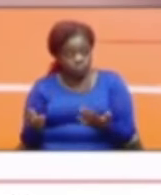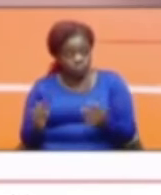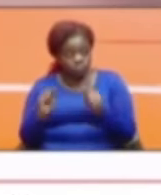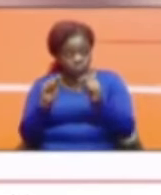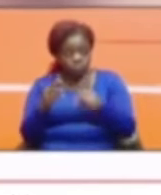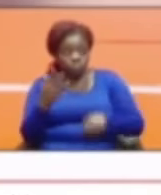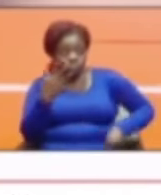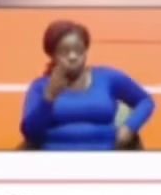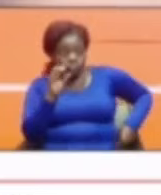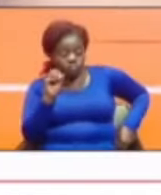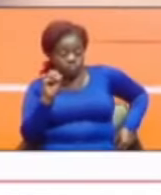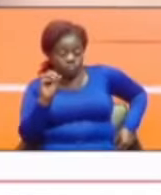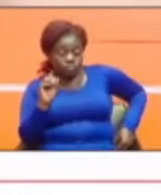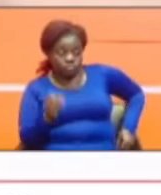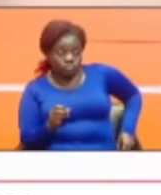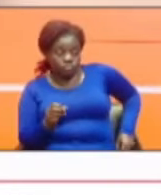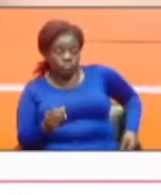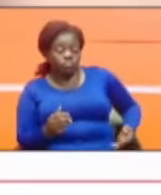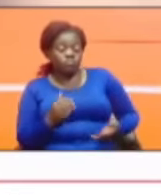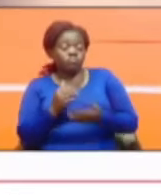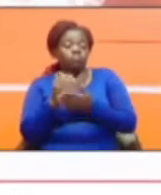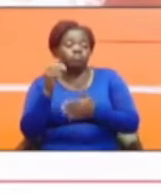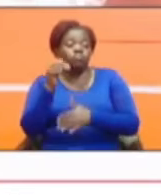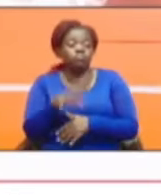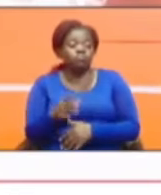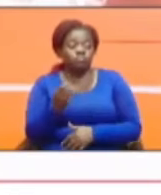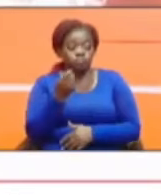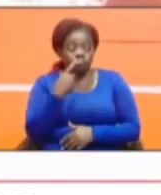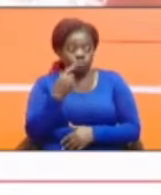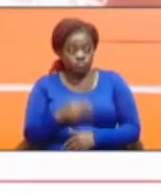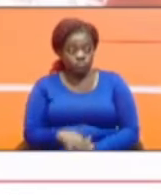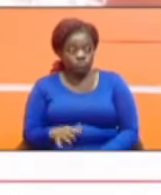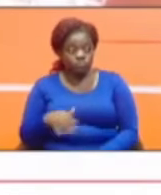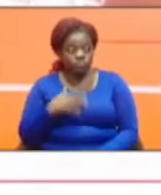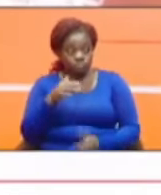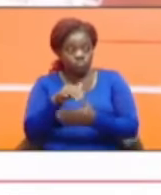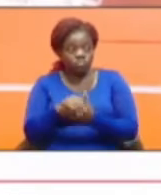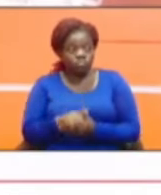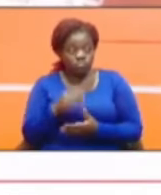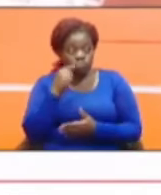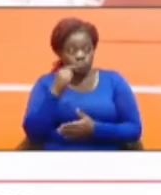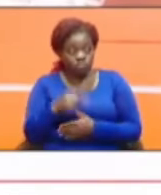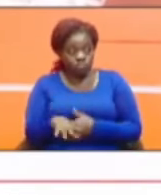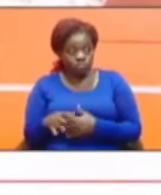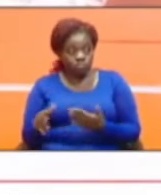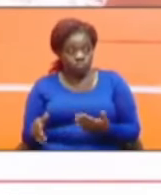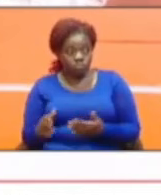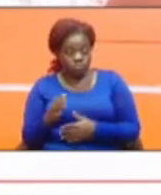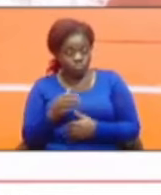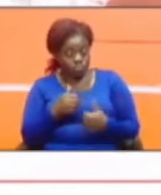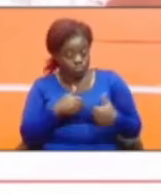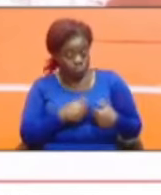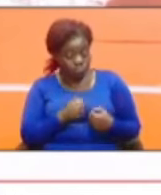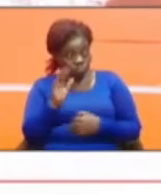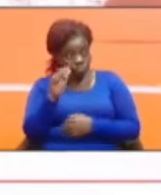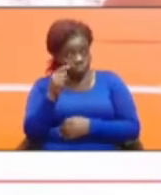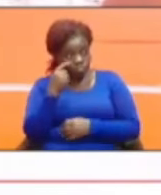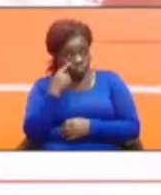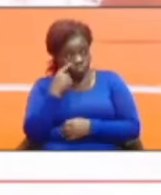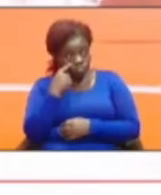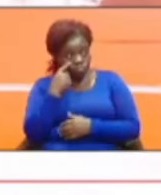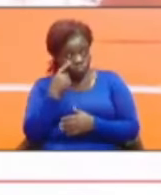abamuwadde 5,000 obujjanjabi. Omwami wange n'angamba nti omwagalwa jangu olabe ekiri ku